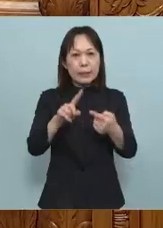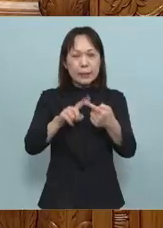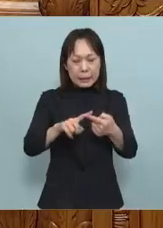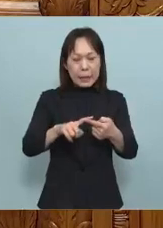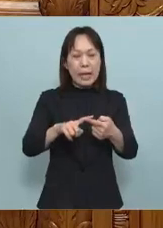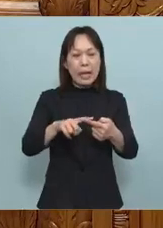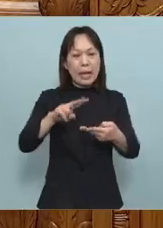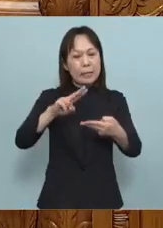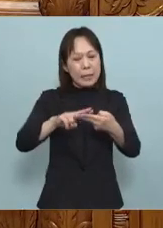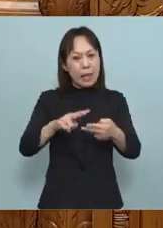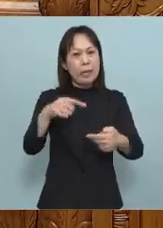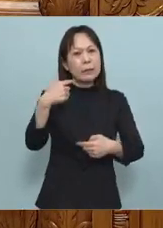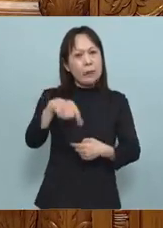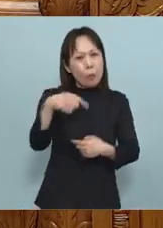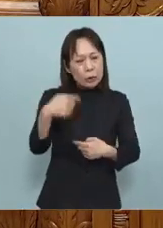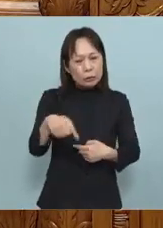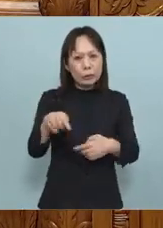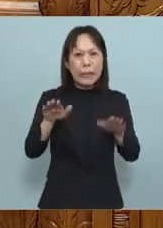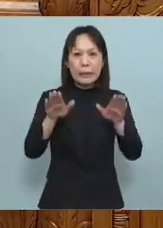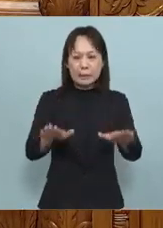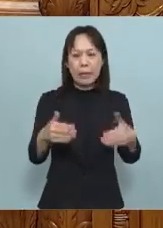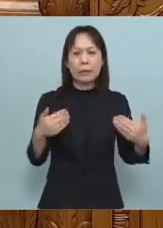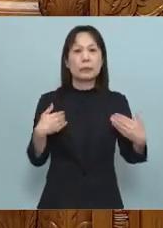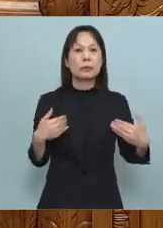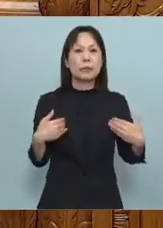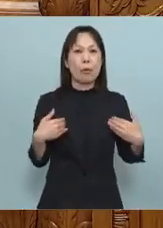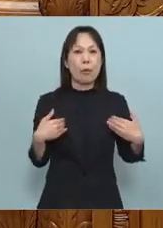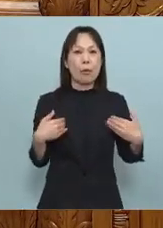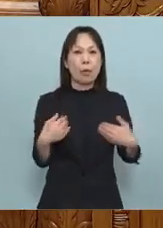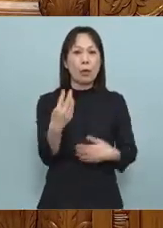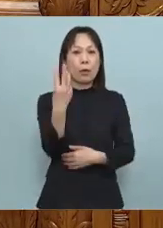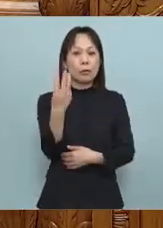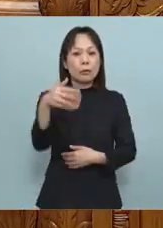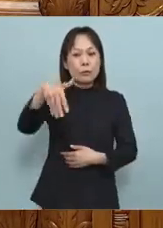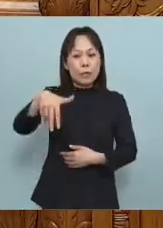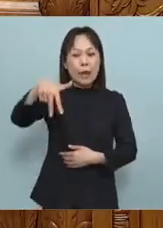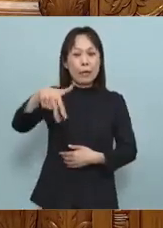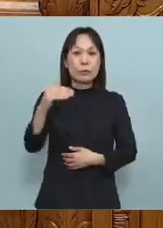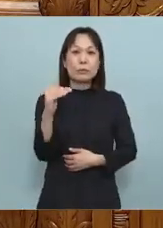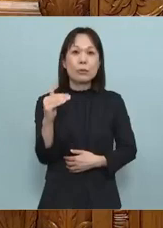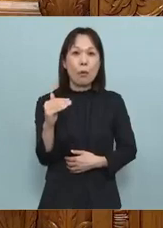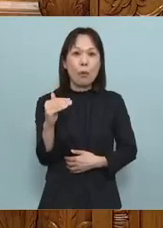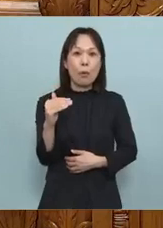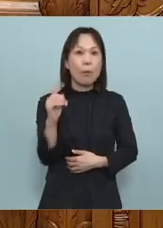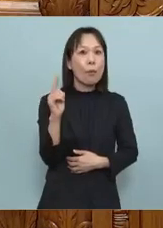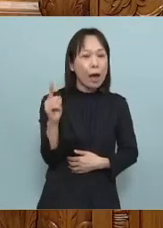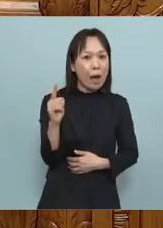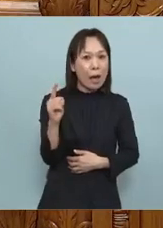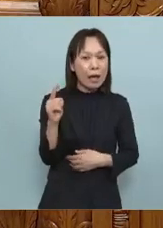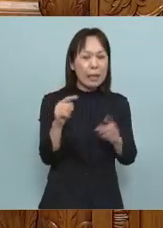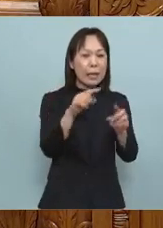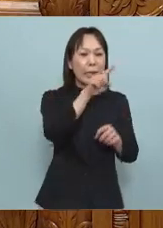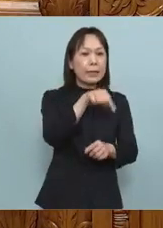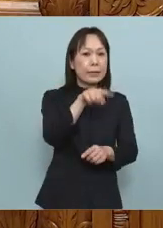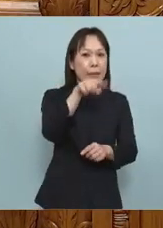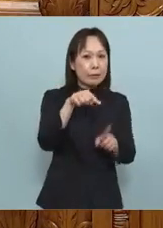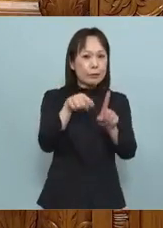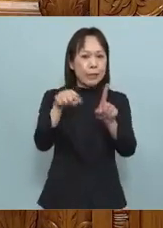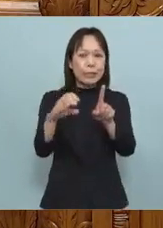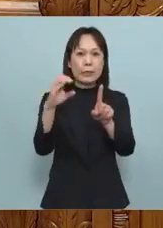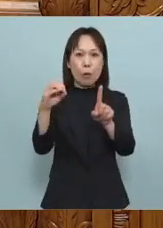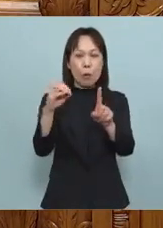が必要ではないでしょうか。ユネスコは、各国の研究成果を踏まえ、WHO などと協力